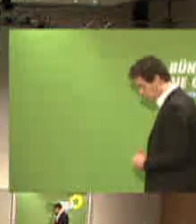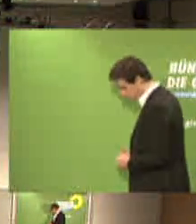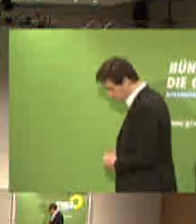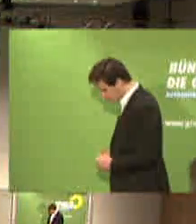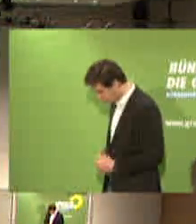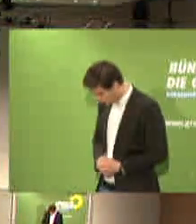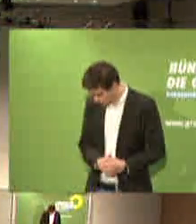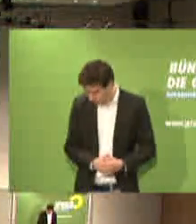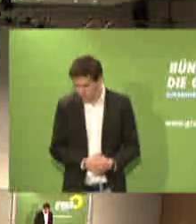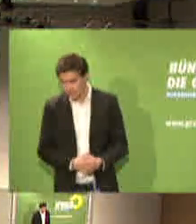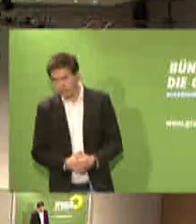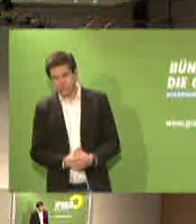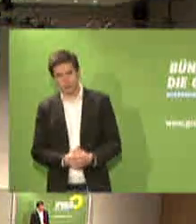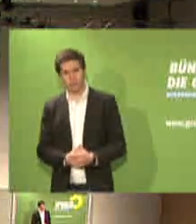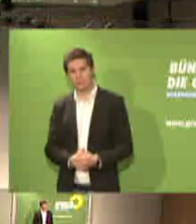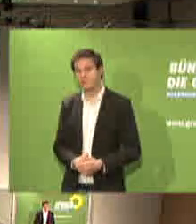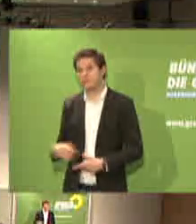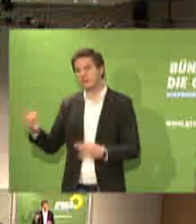Du hast 7 Minuten, Horst.